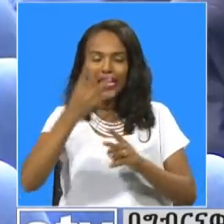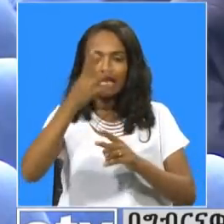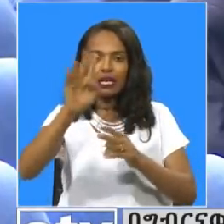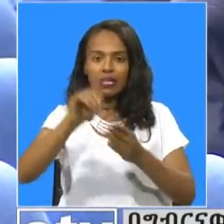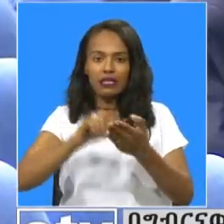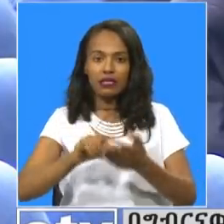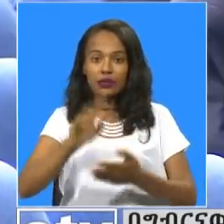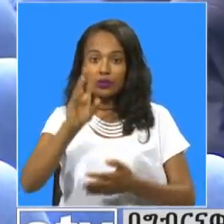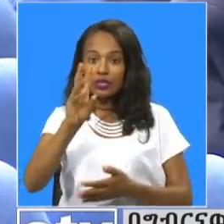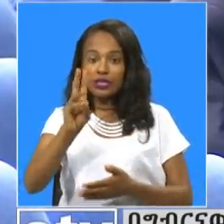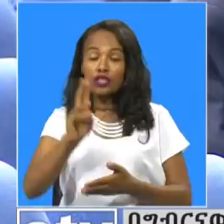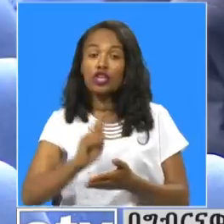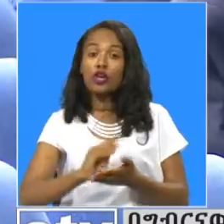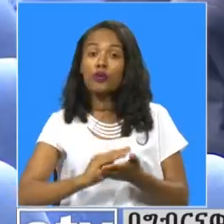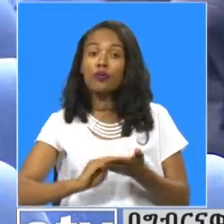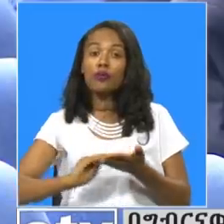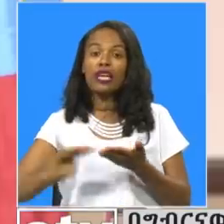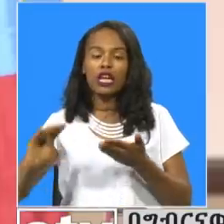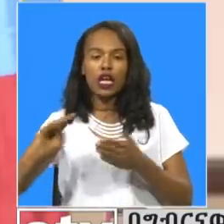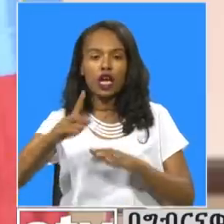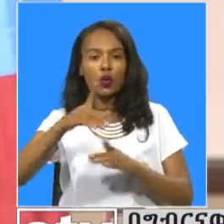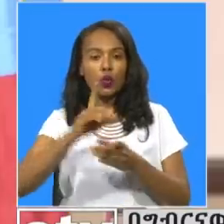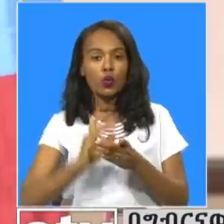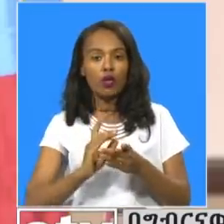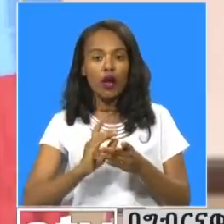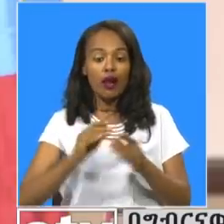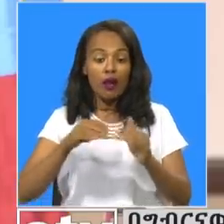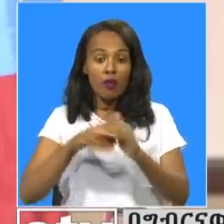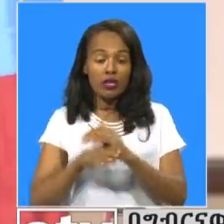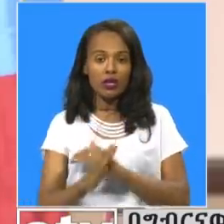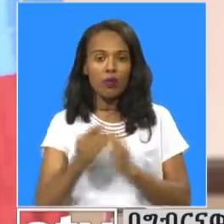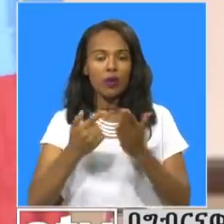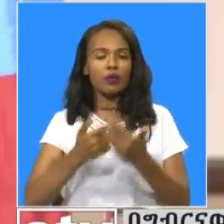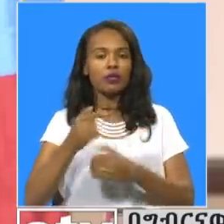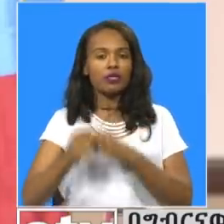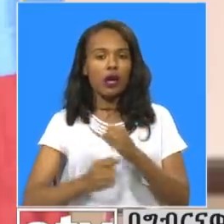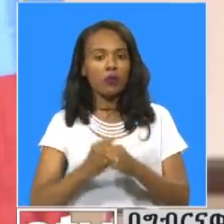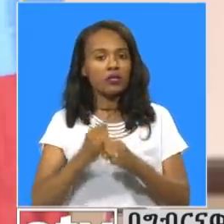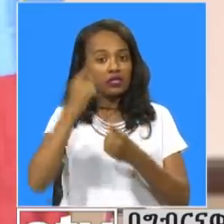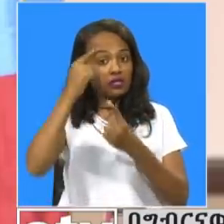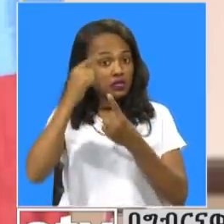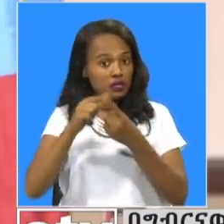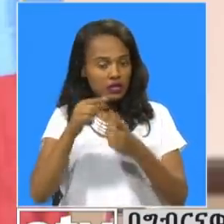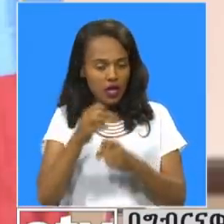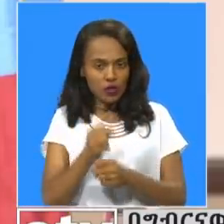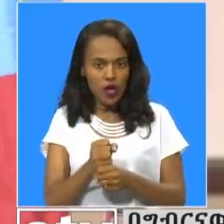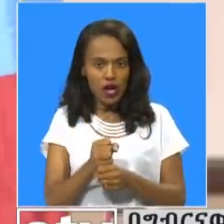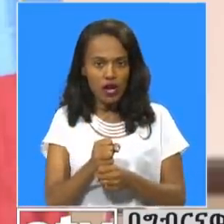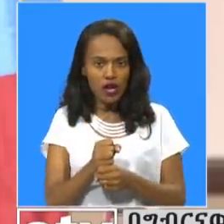14.6 ሚሊየን ኩንታል ማዳበሪያ ለማስገባት ነው በዚህ አመት እቅድ የተያዘው።